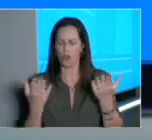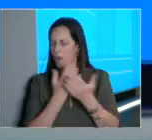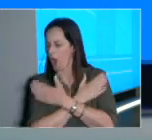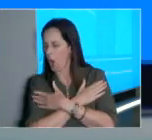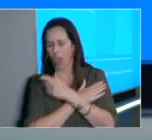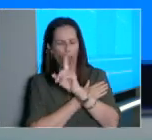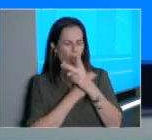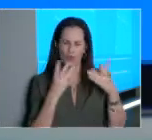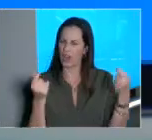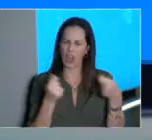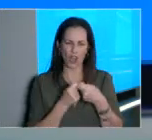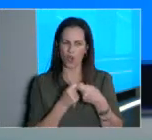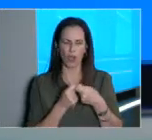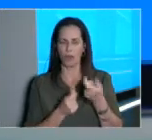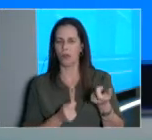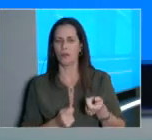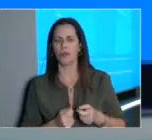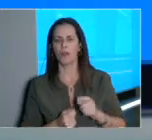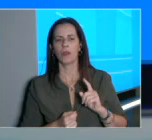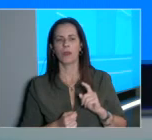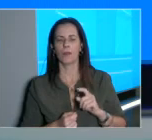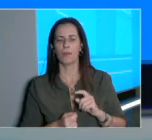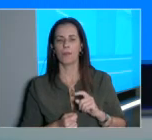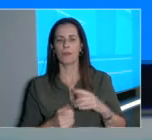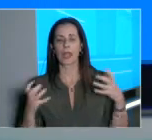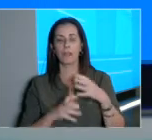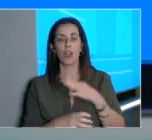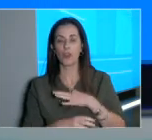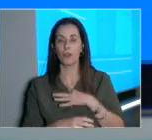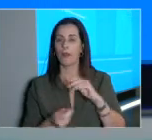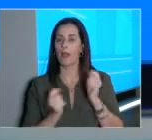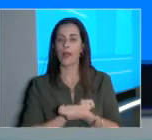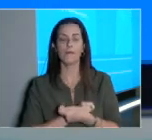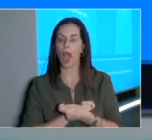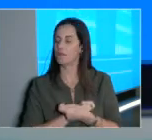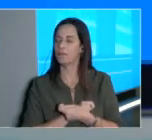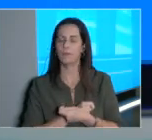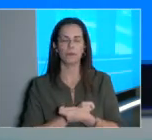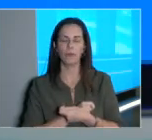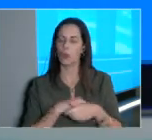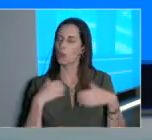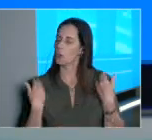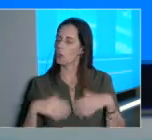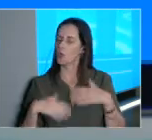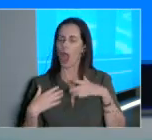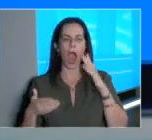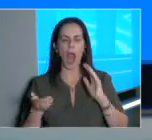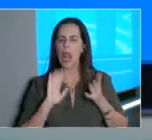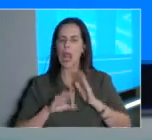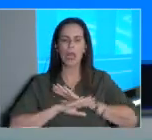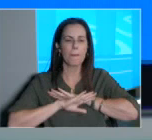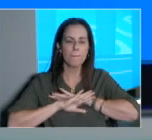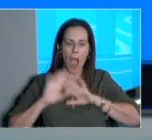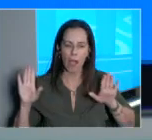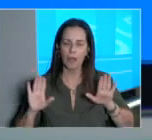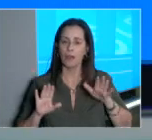דת או מוצא או נטייה מינית וכדומה. החברה שלנו הפכה להיות אלימה בשיח, מכל